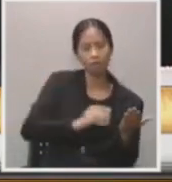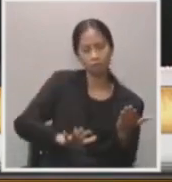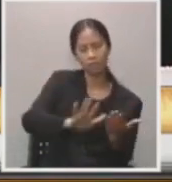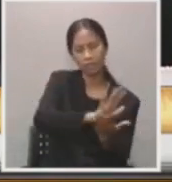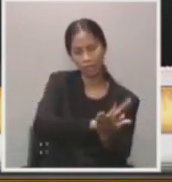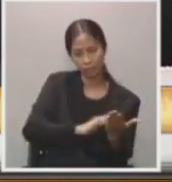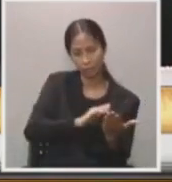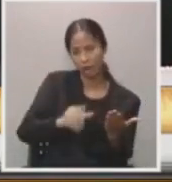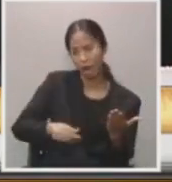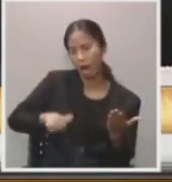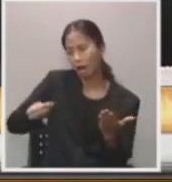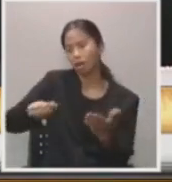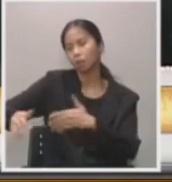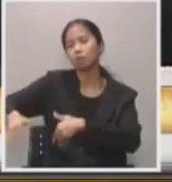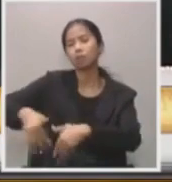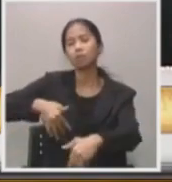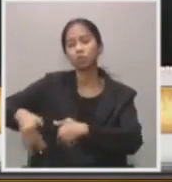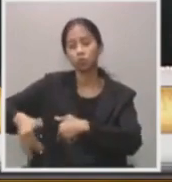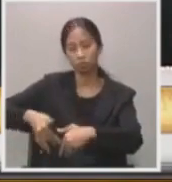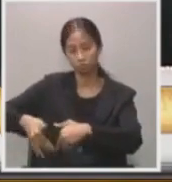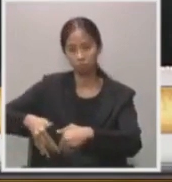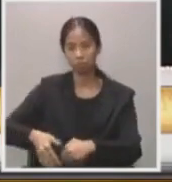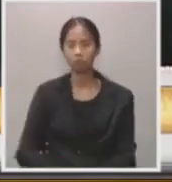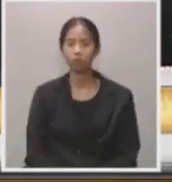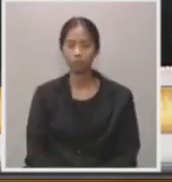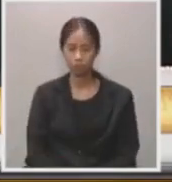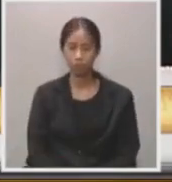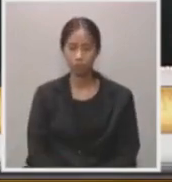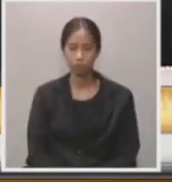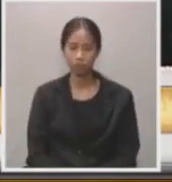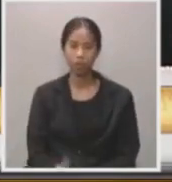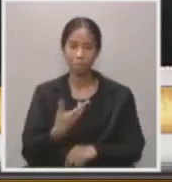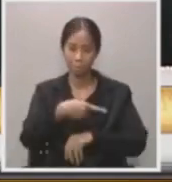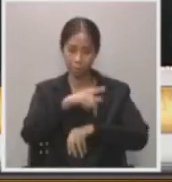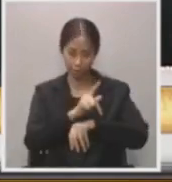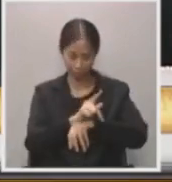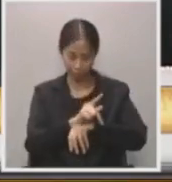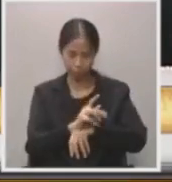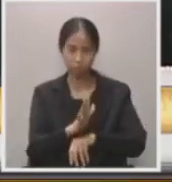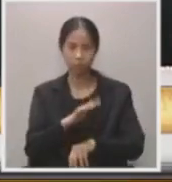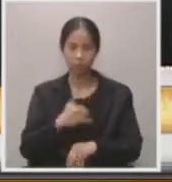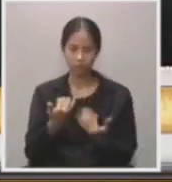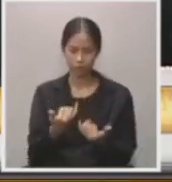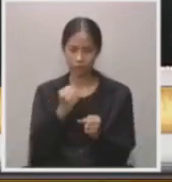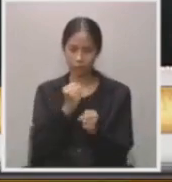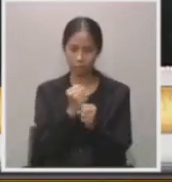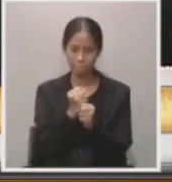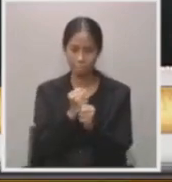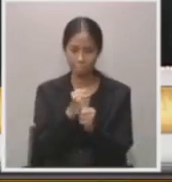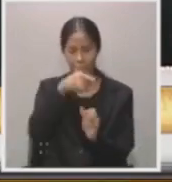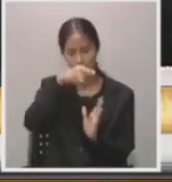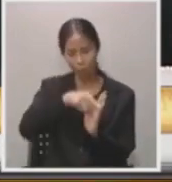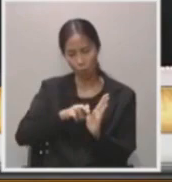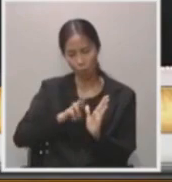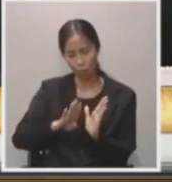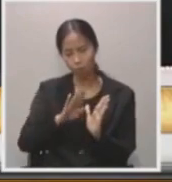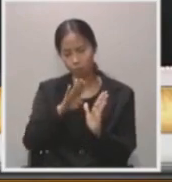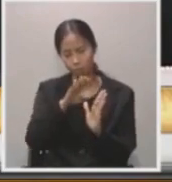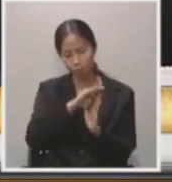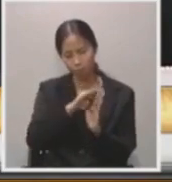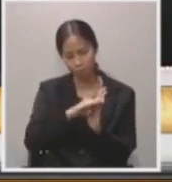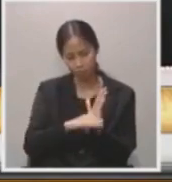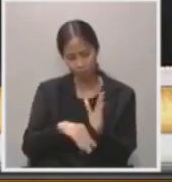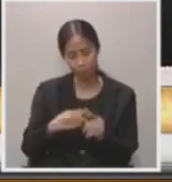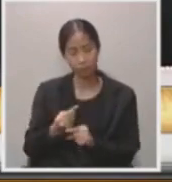ชาชนท่านประธานที่เคารพครับการดำเนินการตามพระราชบัญญัติฉบับนี้ในระยะเวลาที่ผ่านม